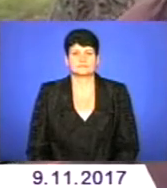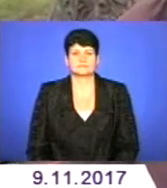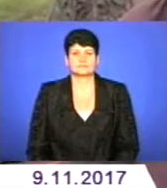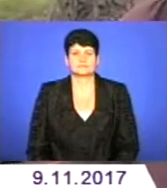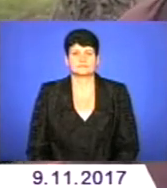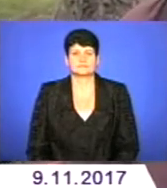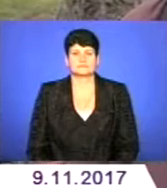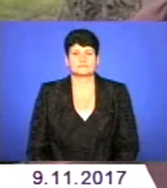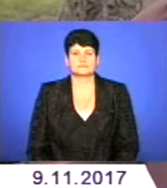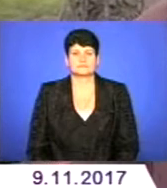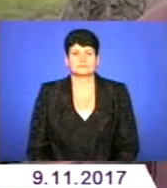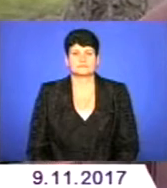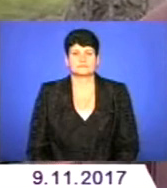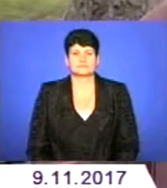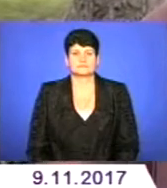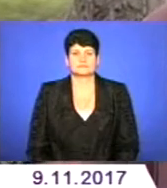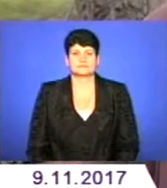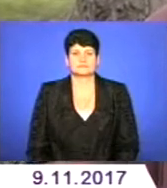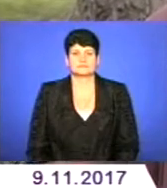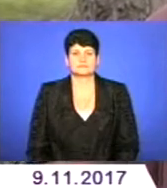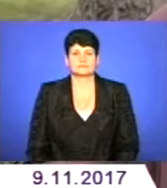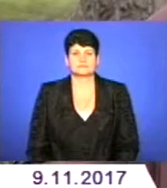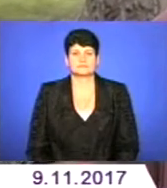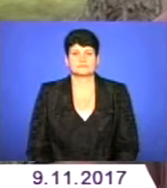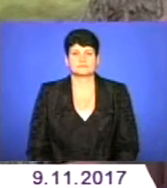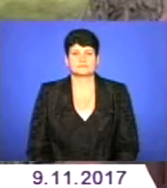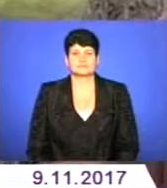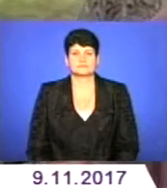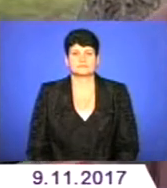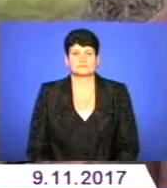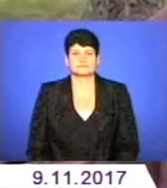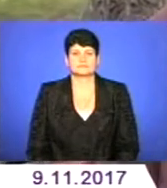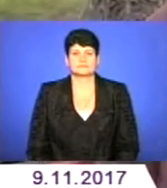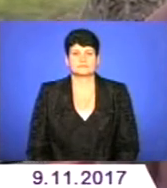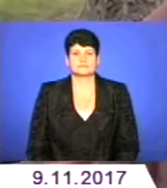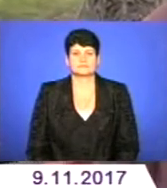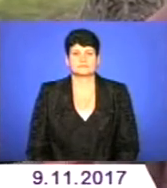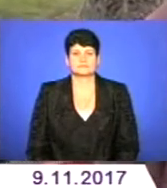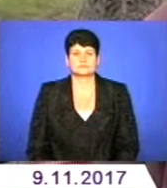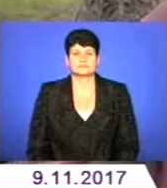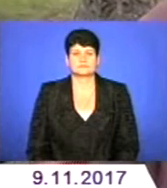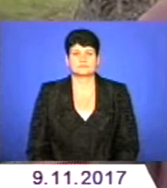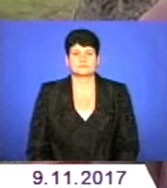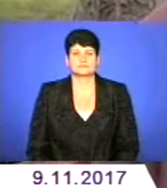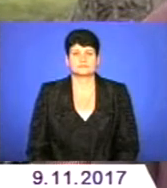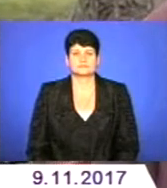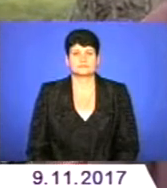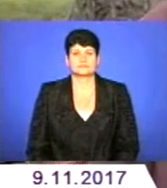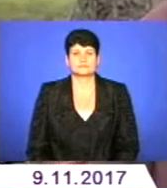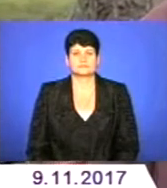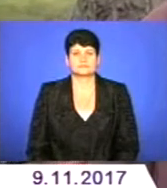Слухаємо радіо, то все знаємо, але робити не робимо. Заплатили, та й на тому